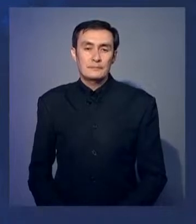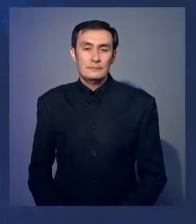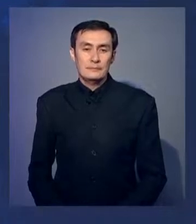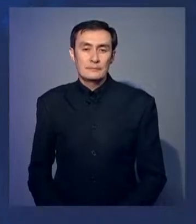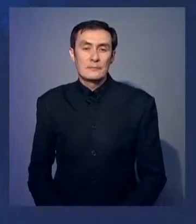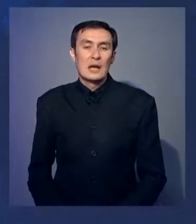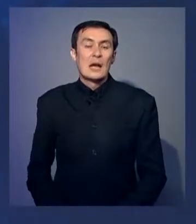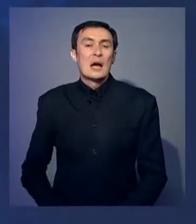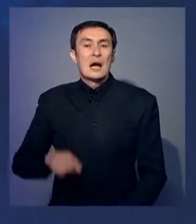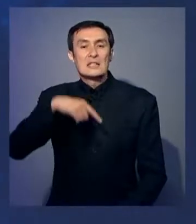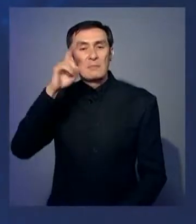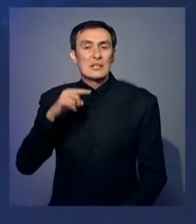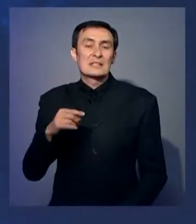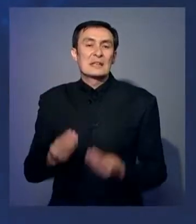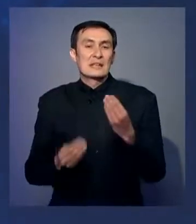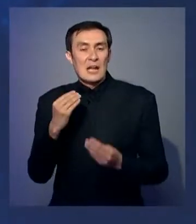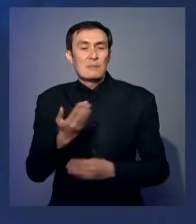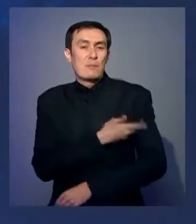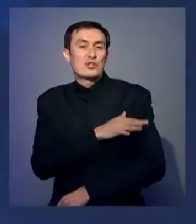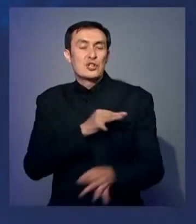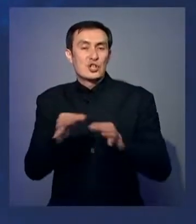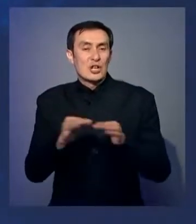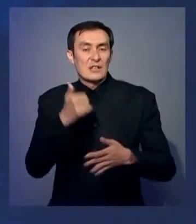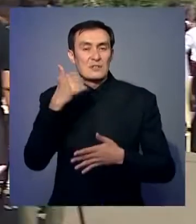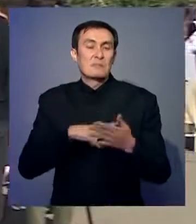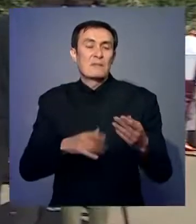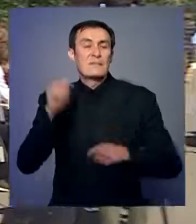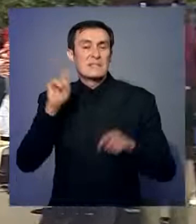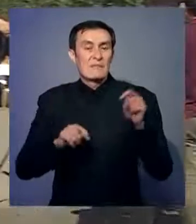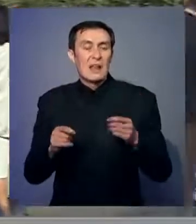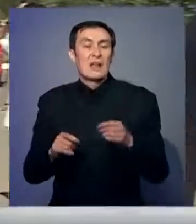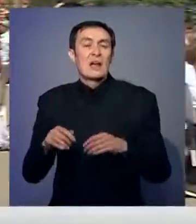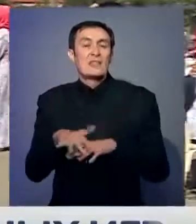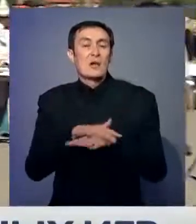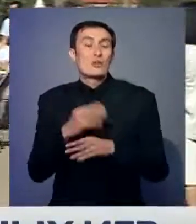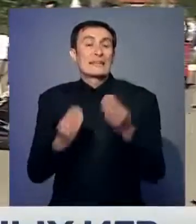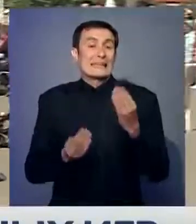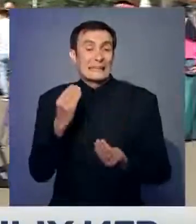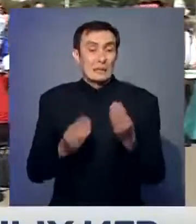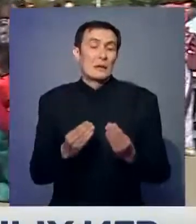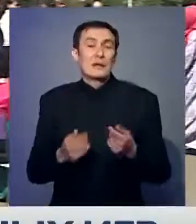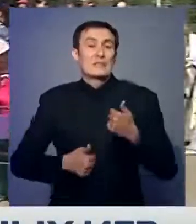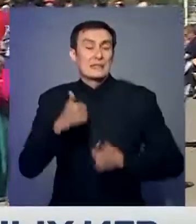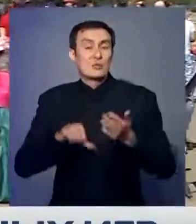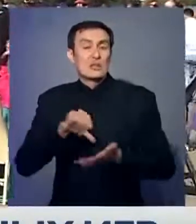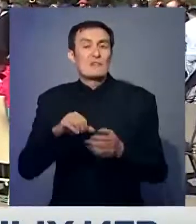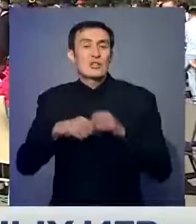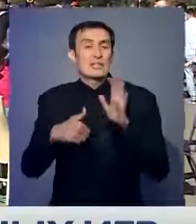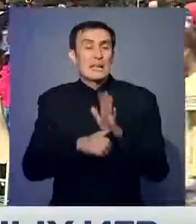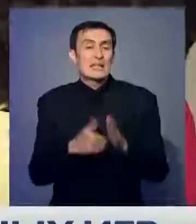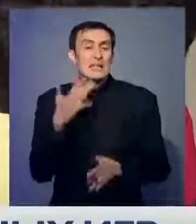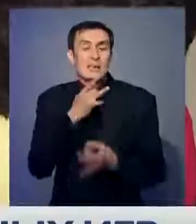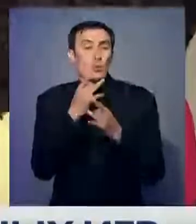казачья балда, азербайджанские нарды, польские шашки. В столице прошел фестиваль народных настольных игр. В состязаниях участвовали